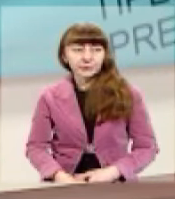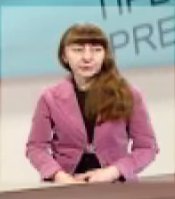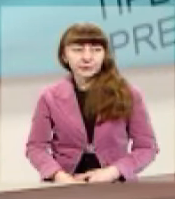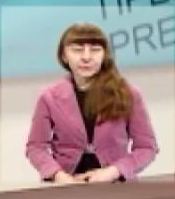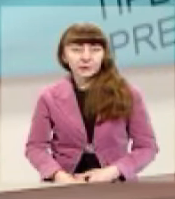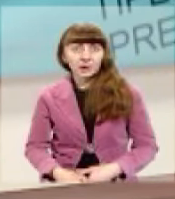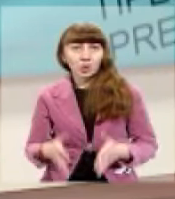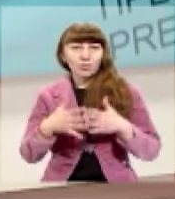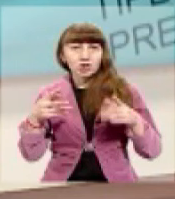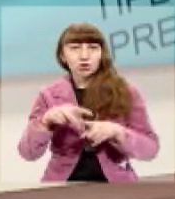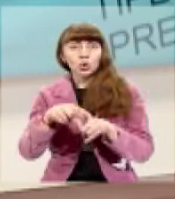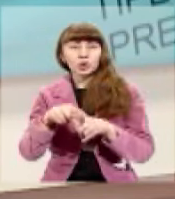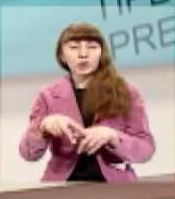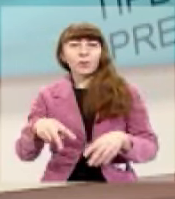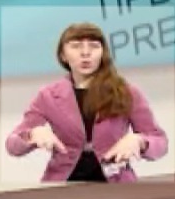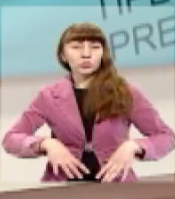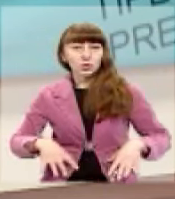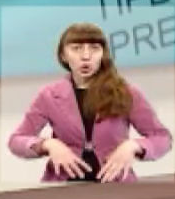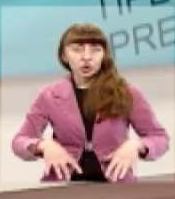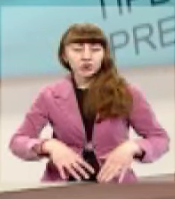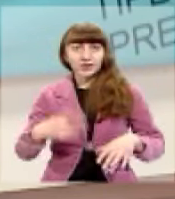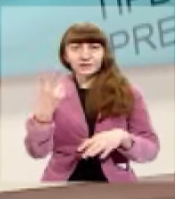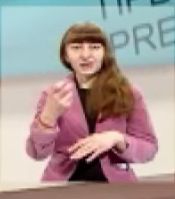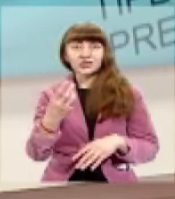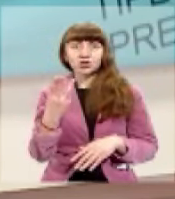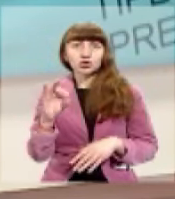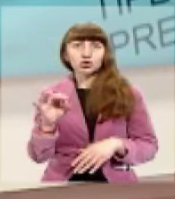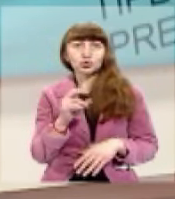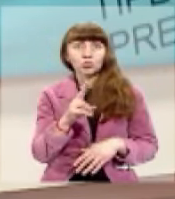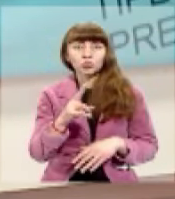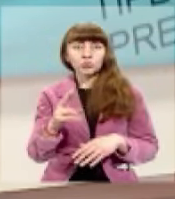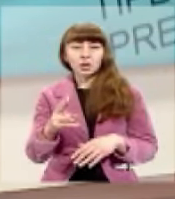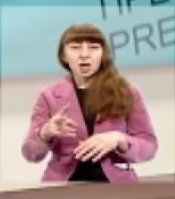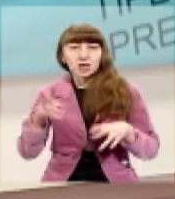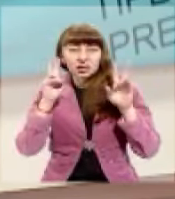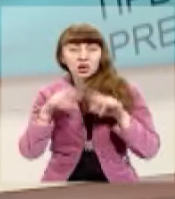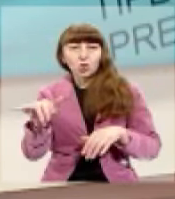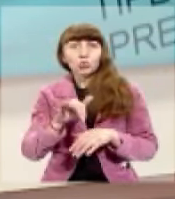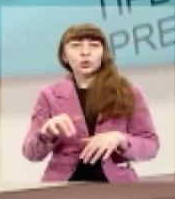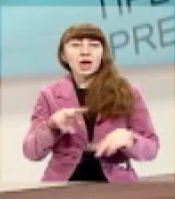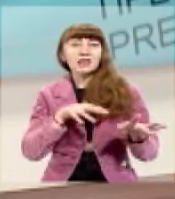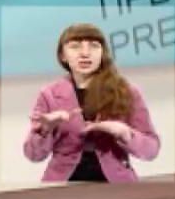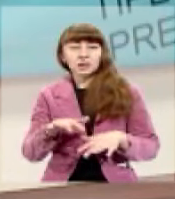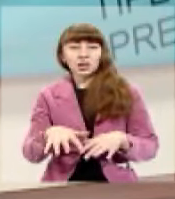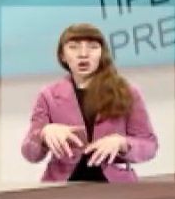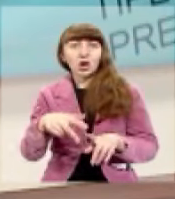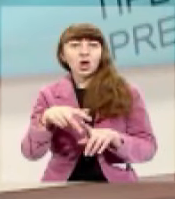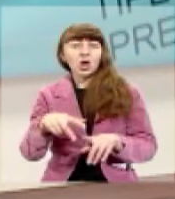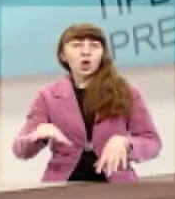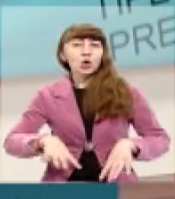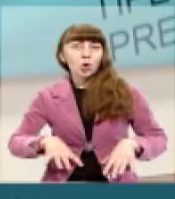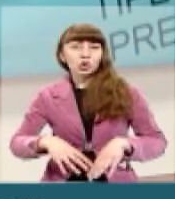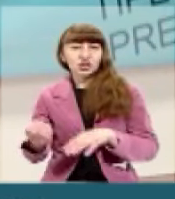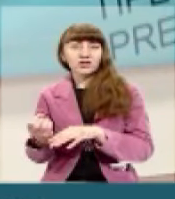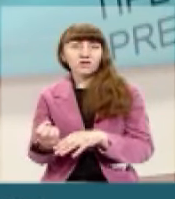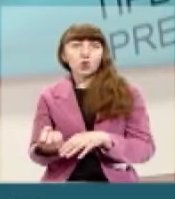большой табун лошадей, превышающий 200 единиц, заблудился, лошадь сбросила его, и дальше мы уже